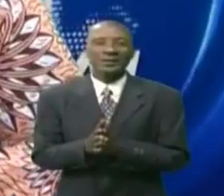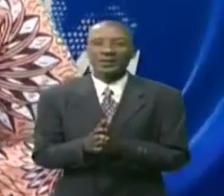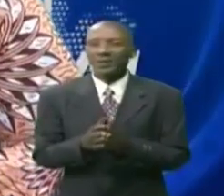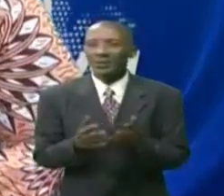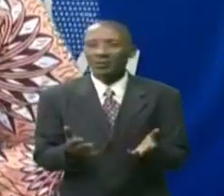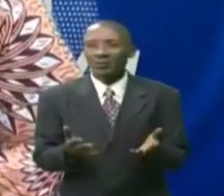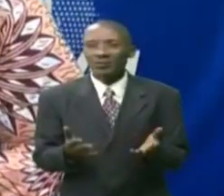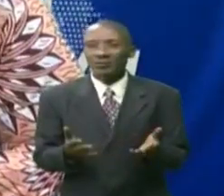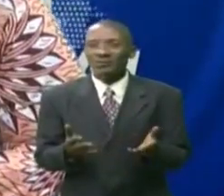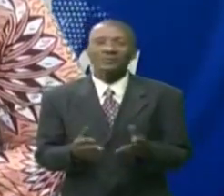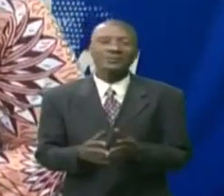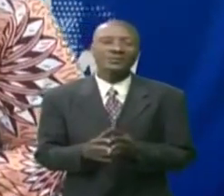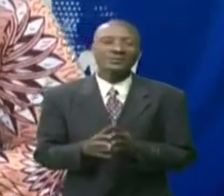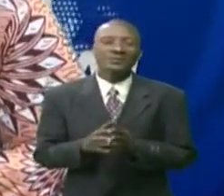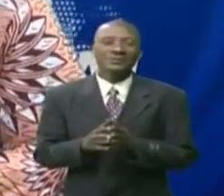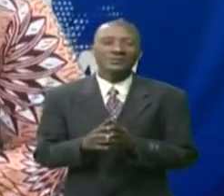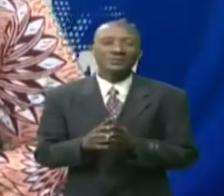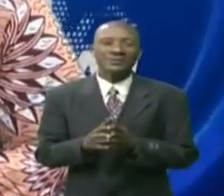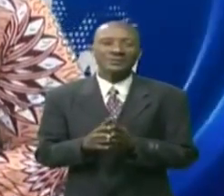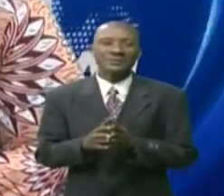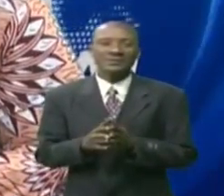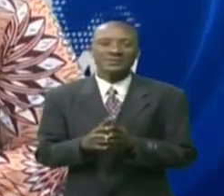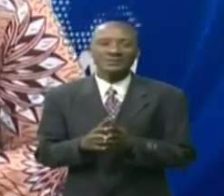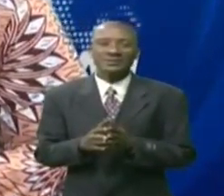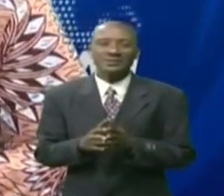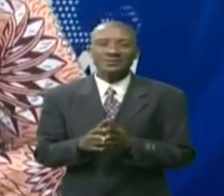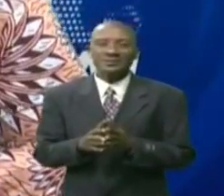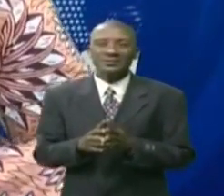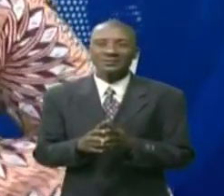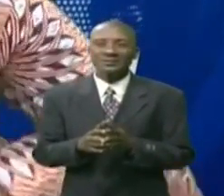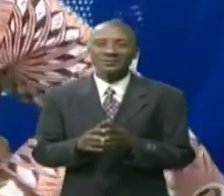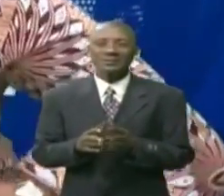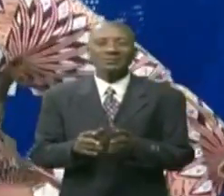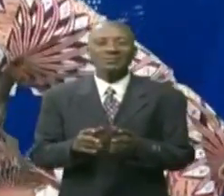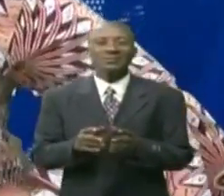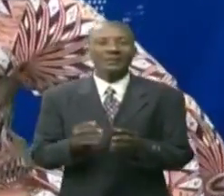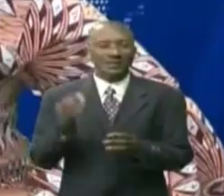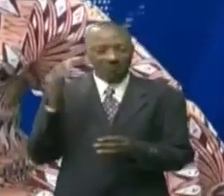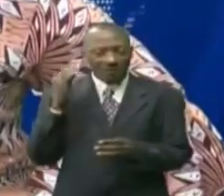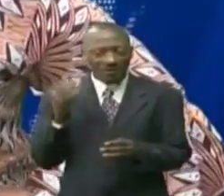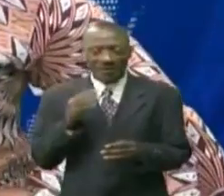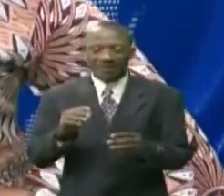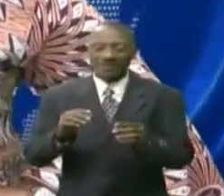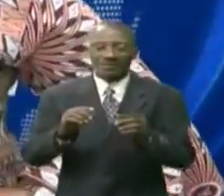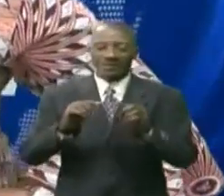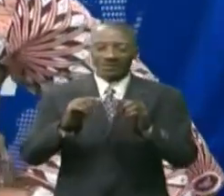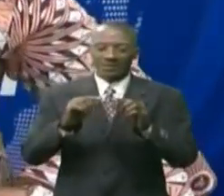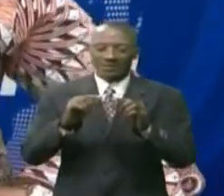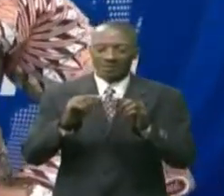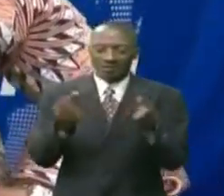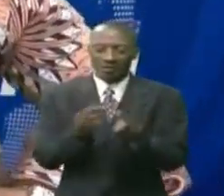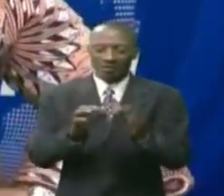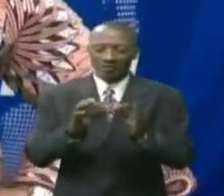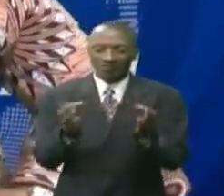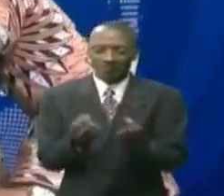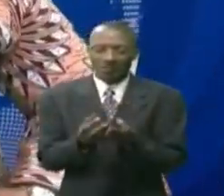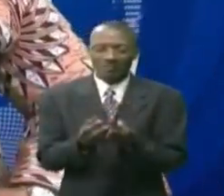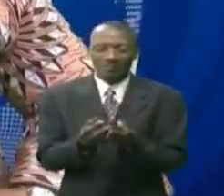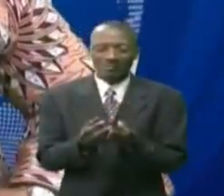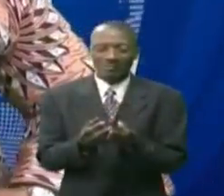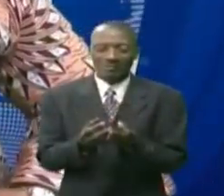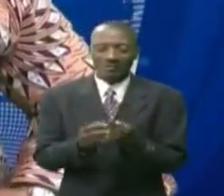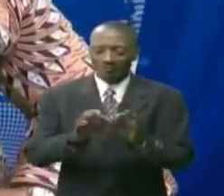collectif des élus français originaires du Congo Kinshasa ont échangé avec le ministre d'État en charge de la décentralisation et